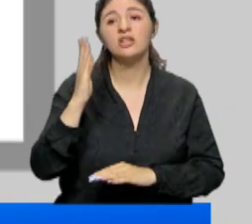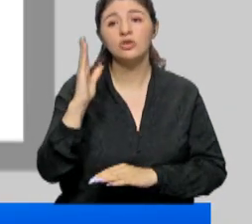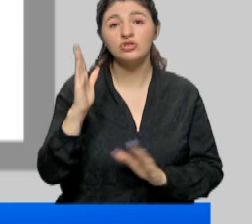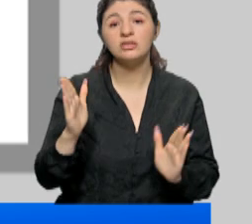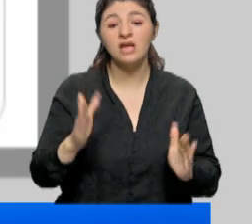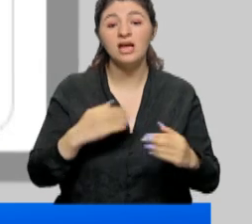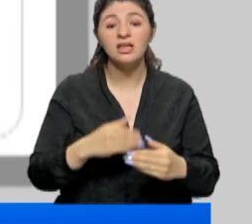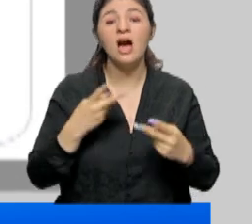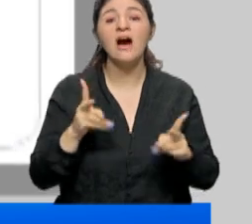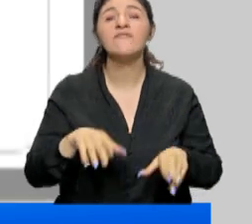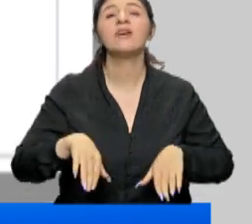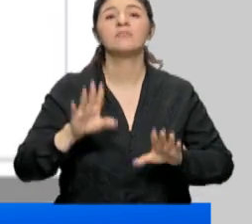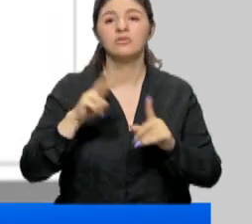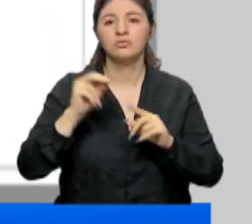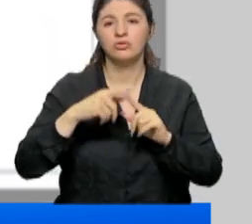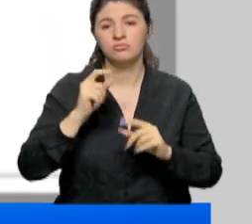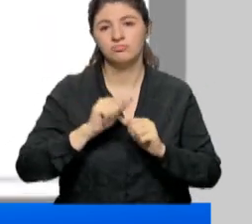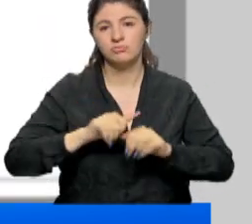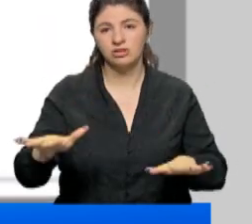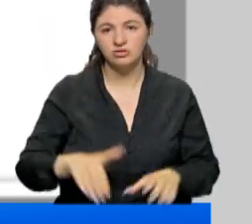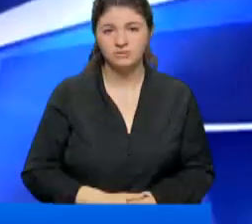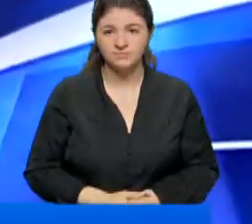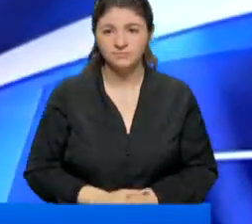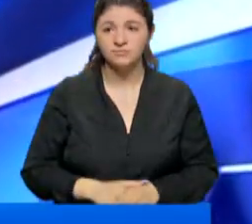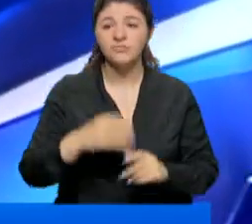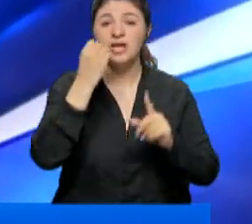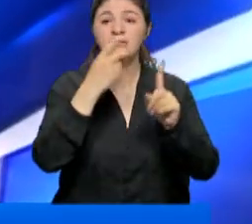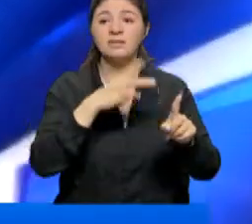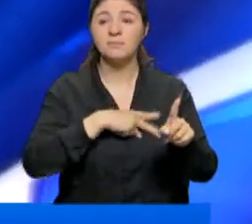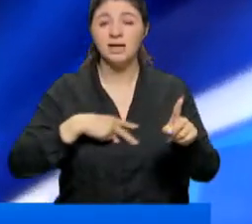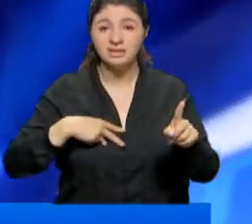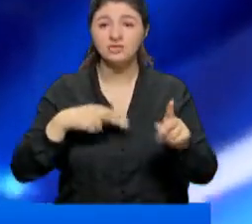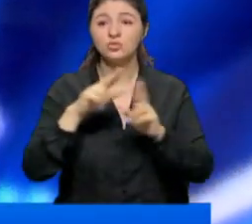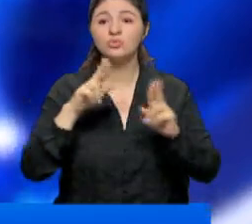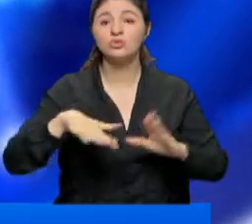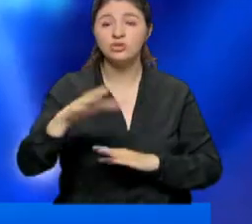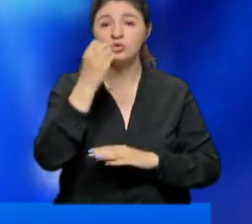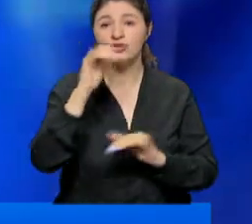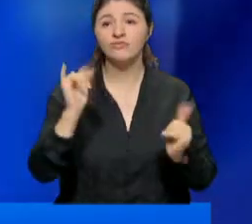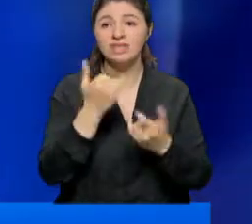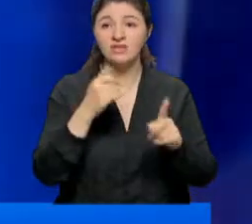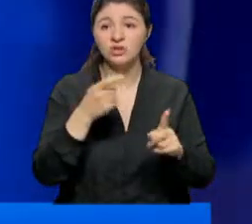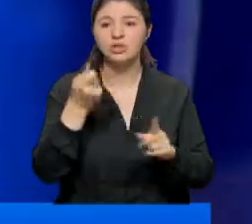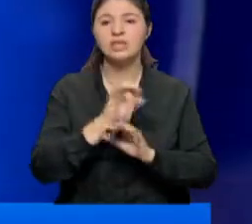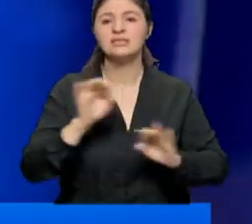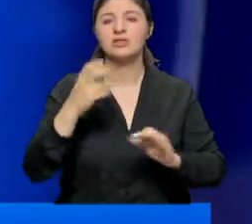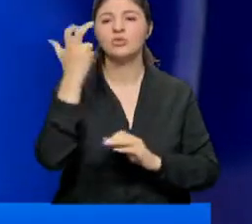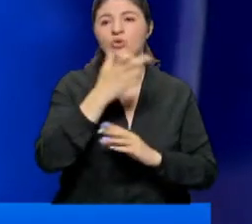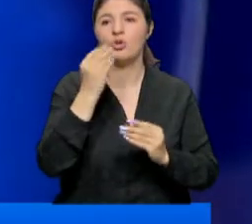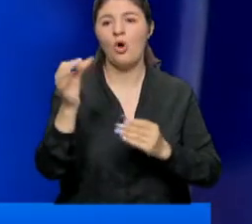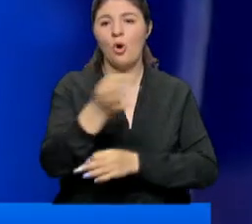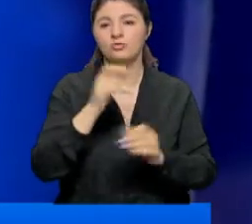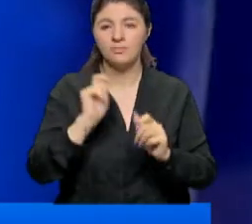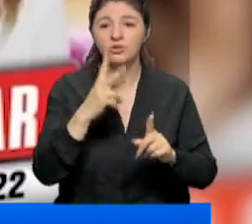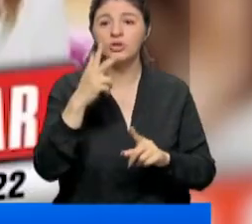götürür sandık affetmez notuyla paylaştık Isparta bu arası Gül Festivali'nde ücretsiz konser